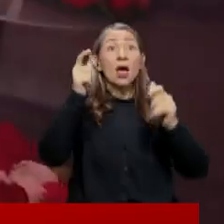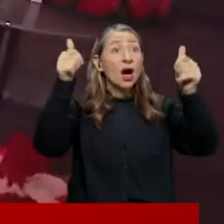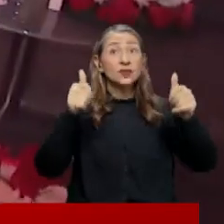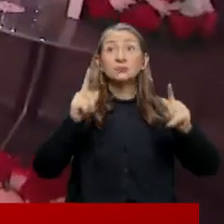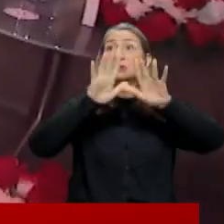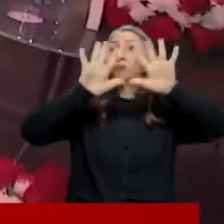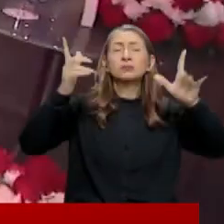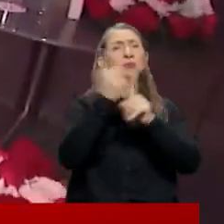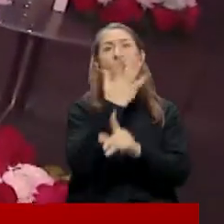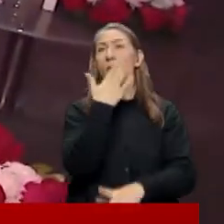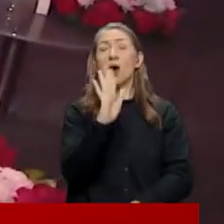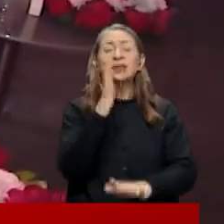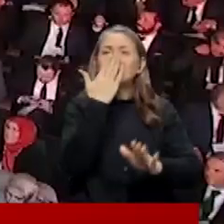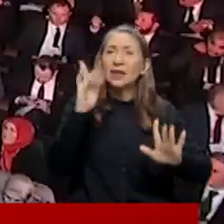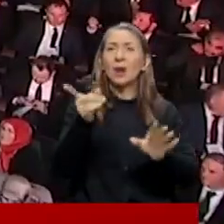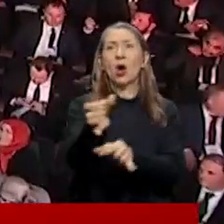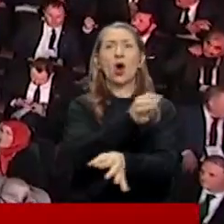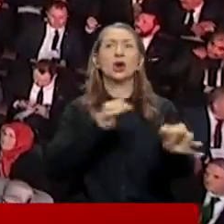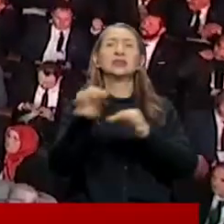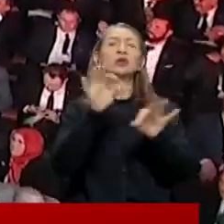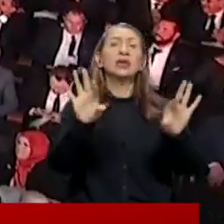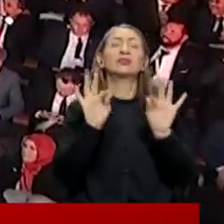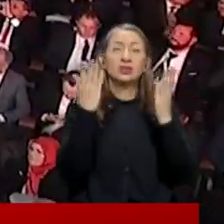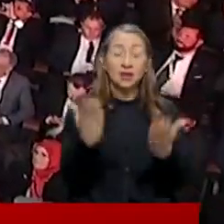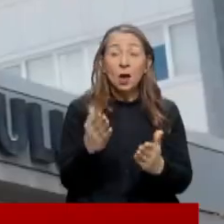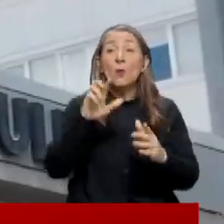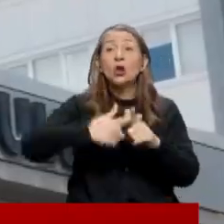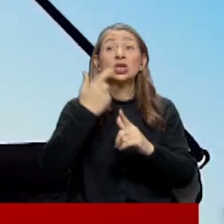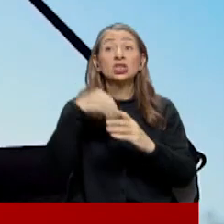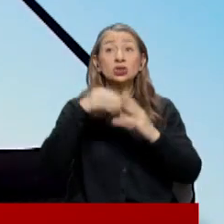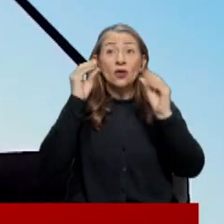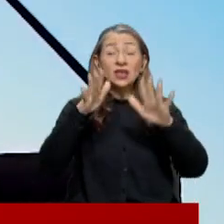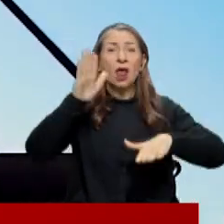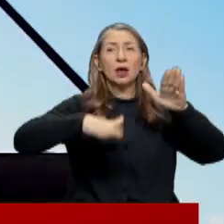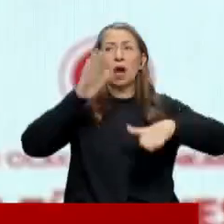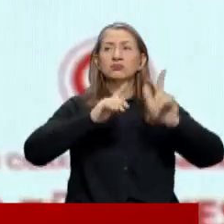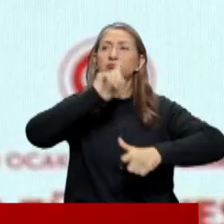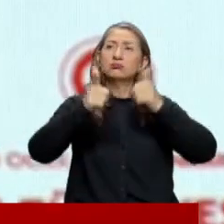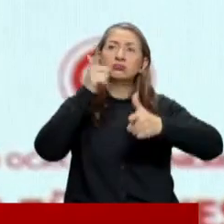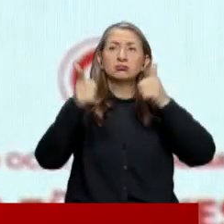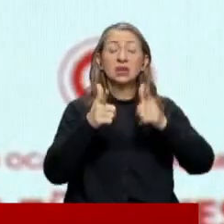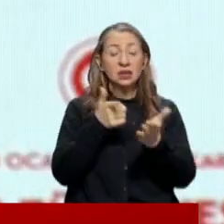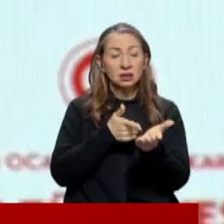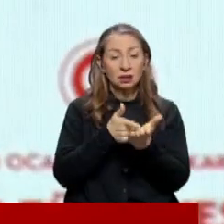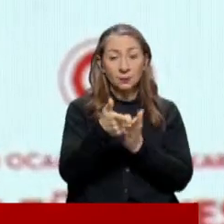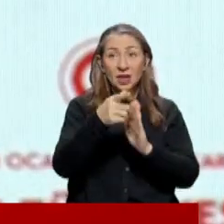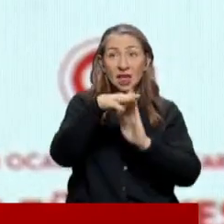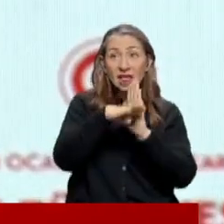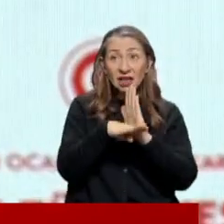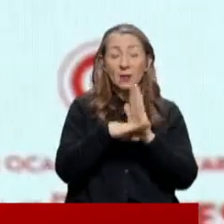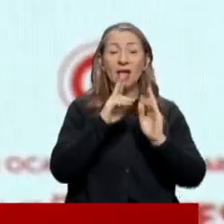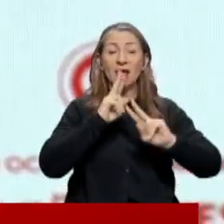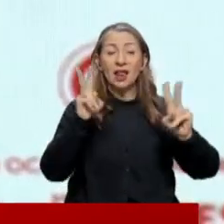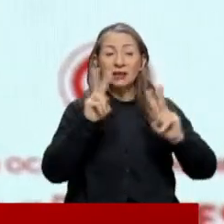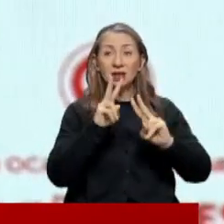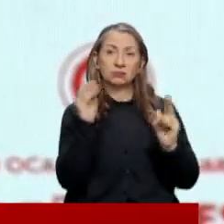ne bir pankart vardı. Sade bir organizasyon tercih edildi. Projeler için sık sık tanıtım videoları izletildi. Tarımda indirimli